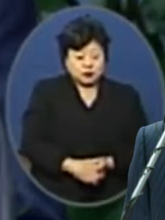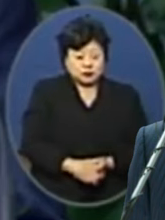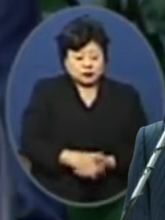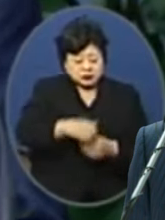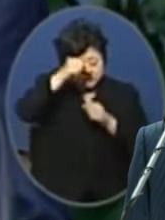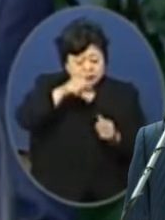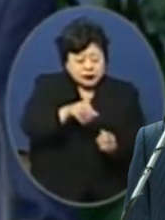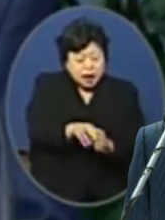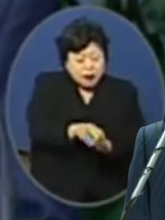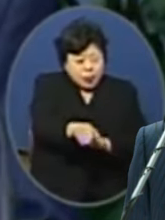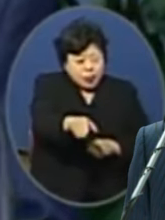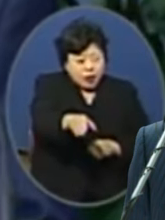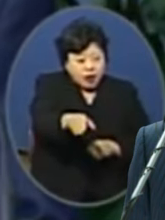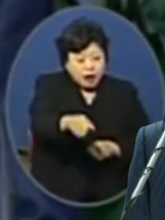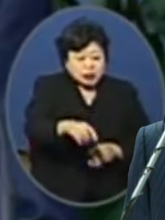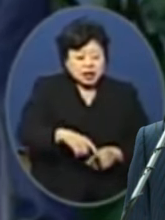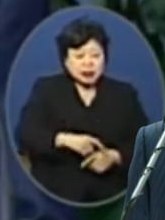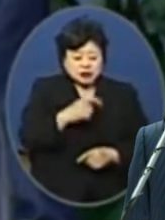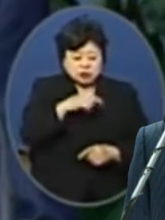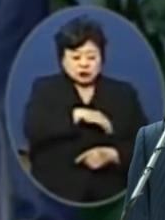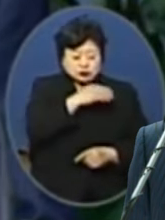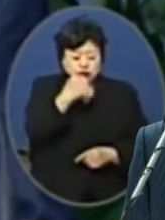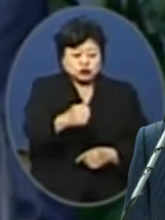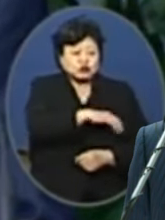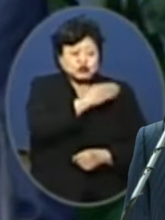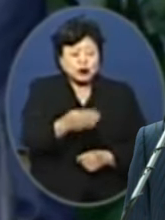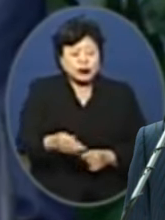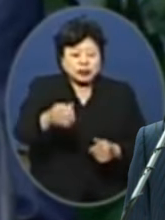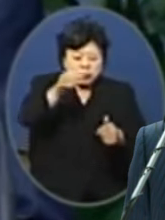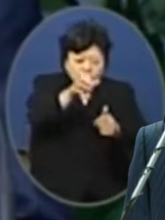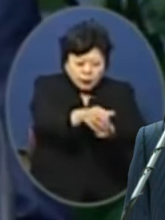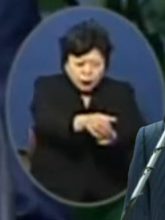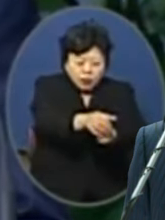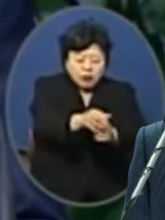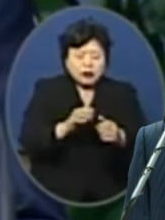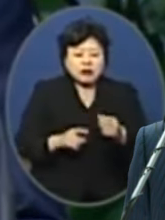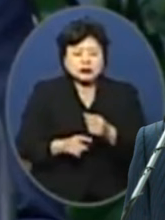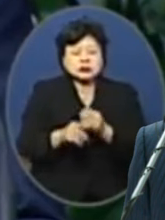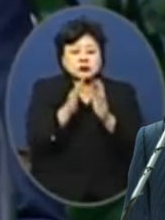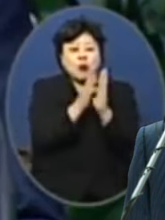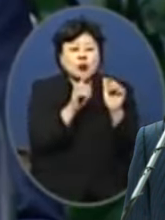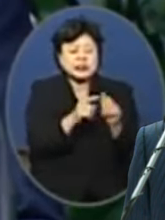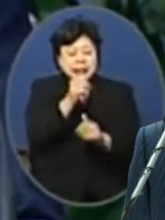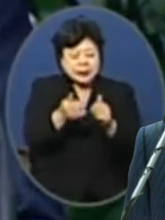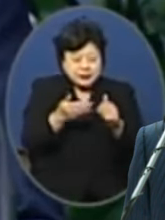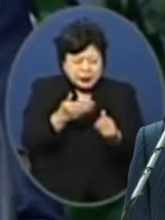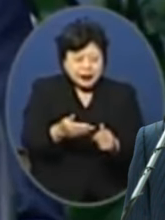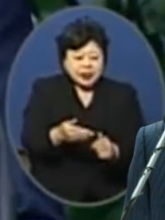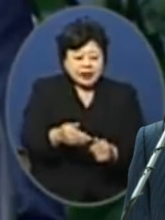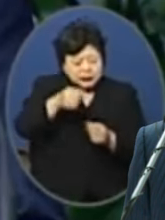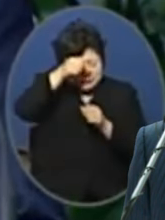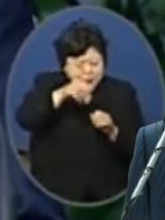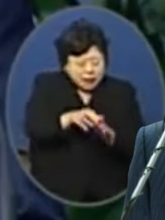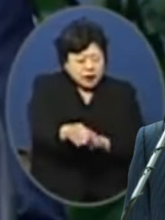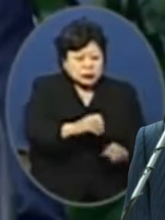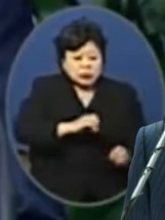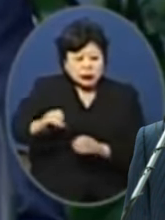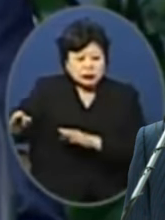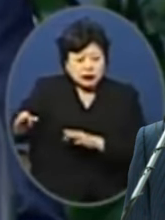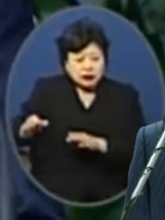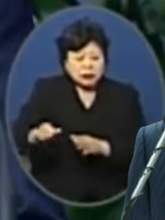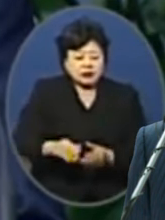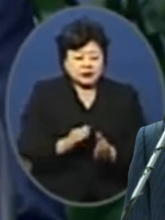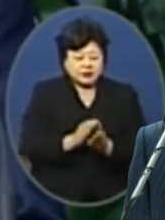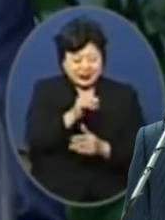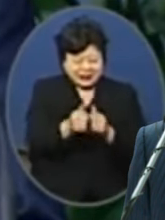신발을 벗는다는 것은 자기의 주권을 넘긴다는 것입니다 모세가 하나님 앞에서 신발을 벗어서 던지니